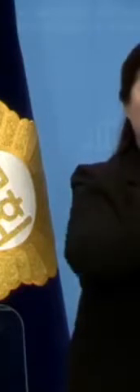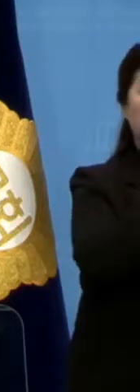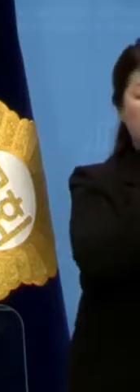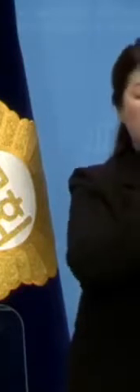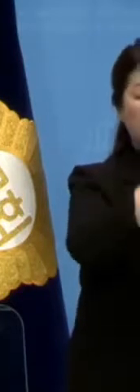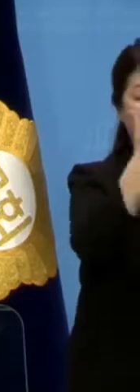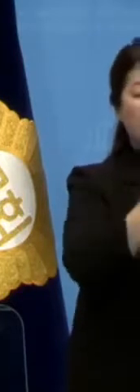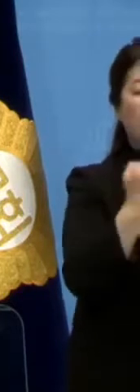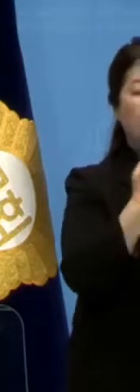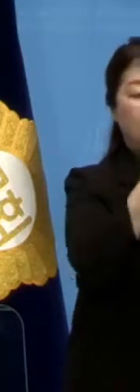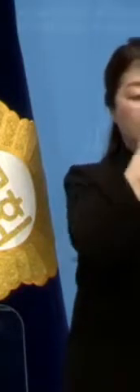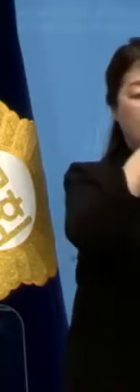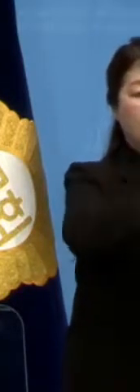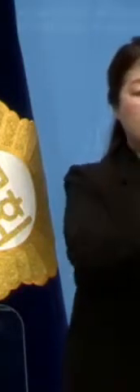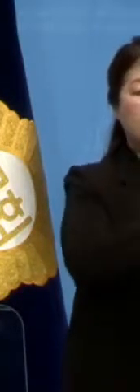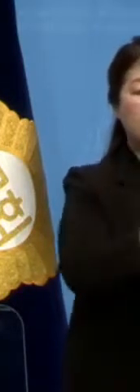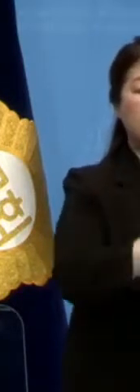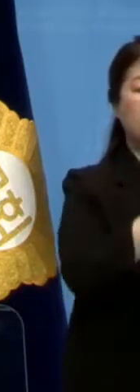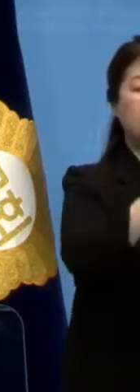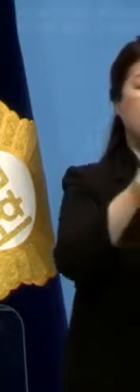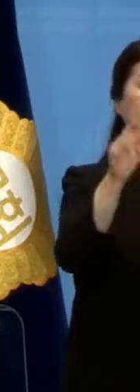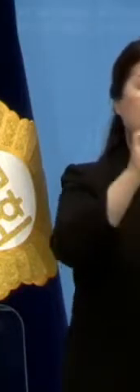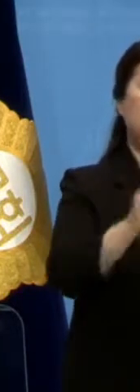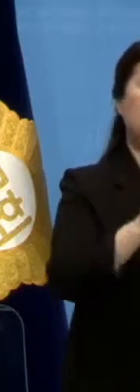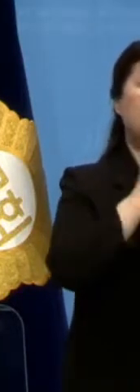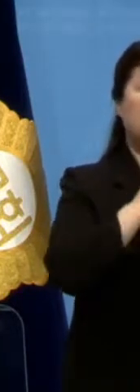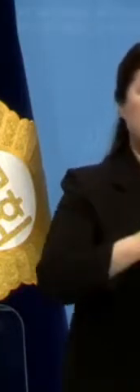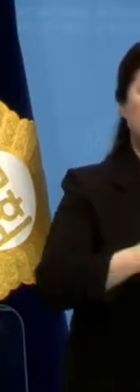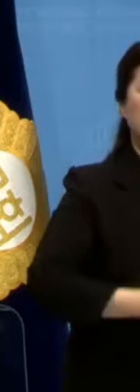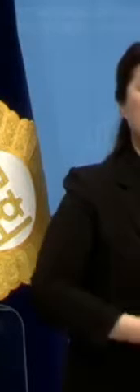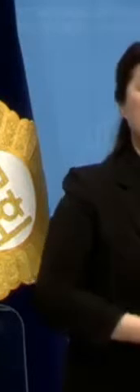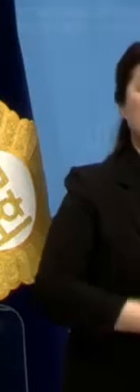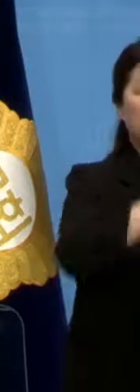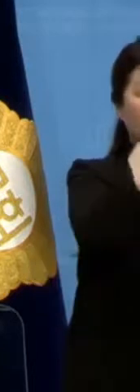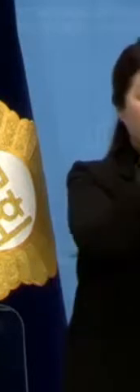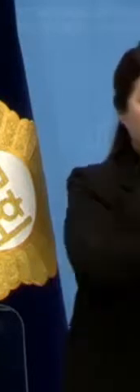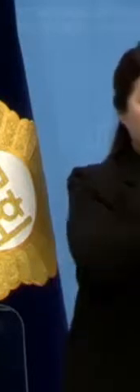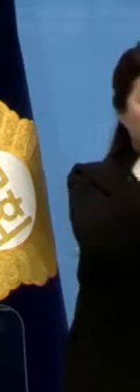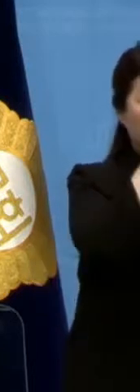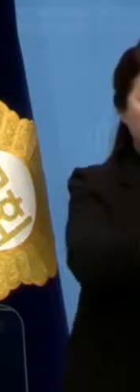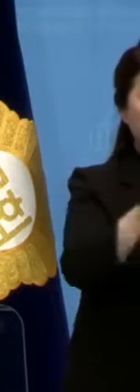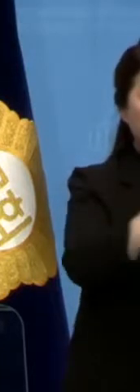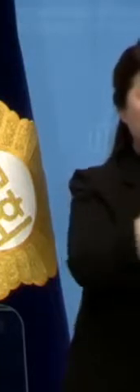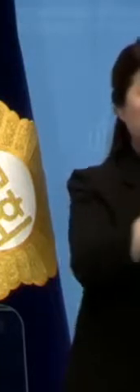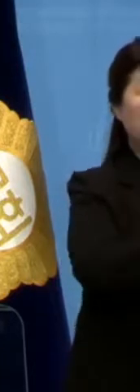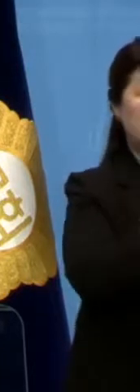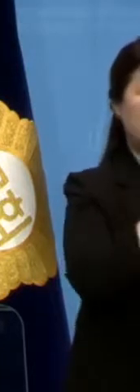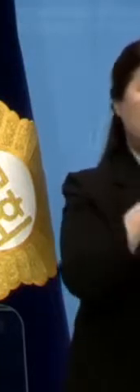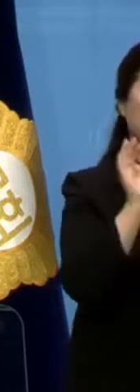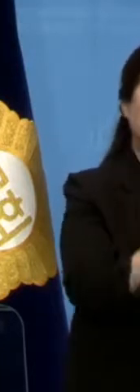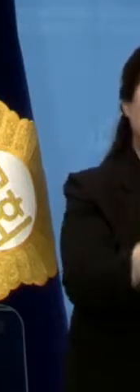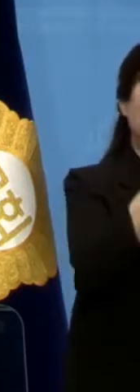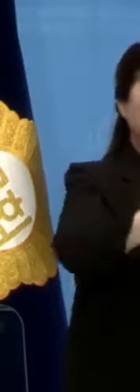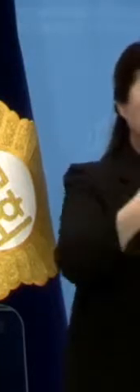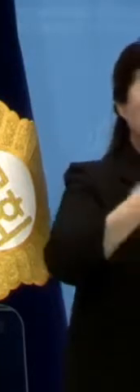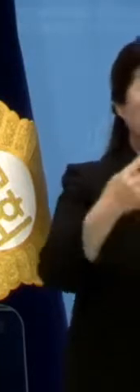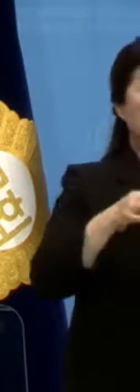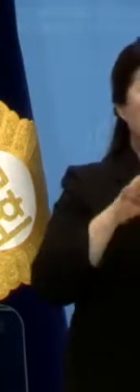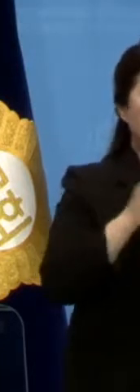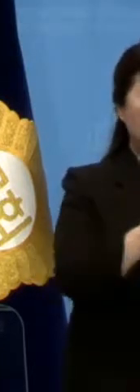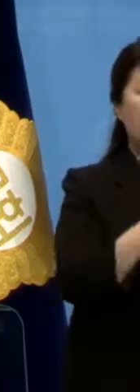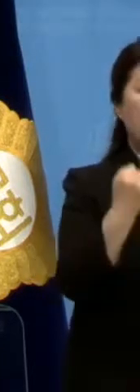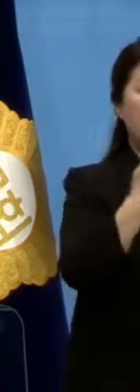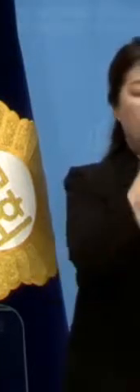건강보험 보장률은 고작 1.1% 상승에 불과하며 결국 문케어 이후 매년 가파르게